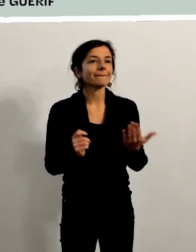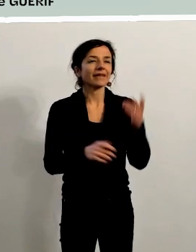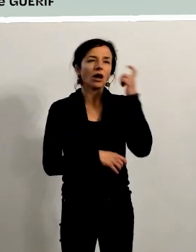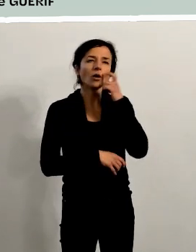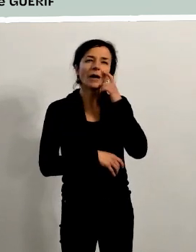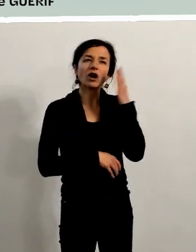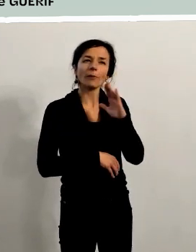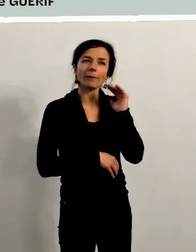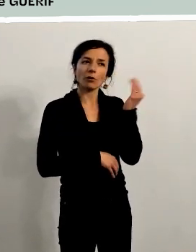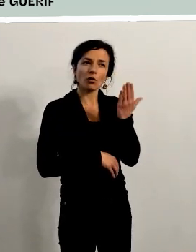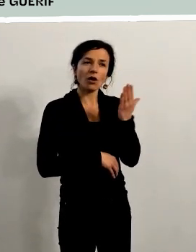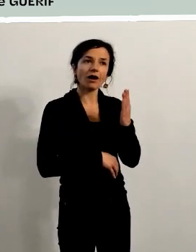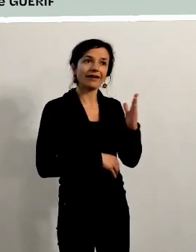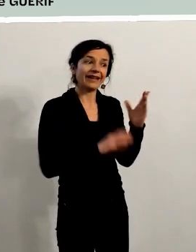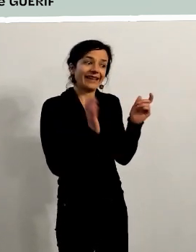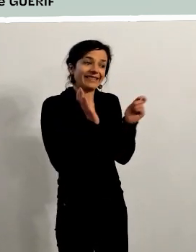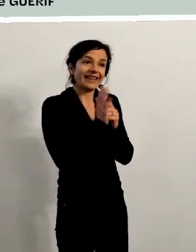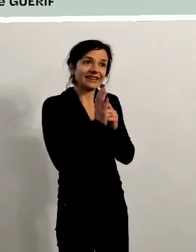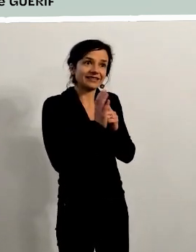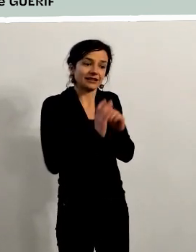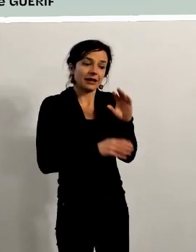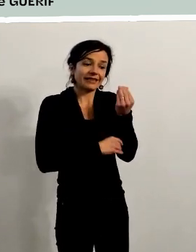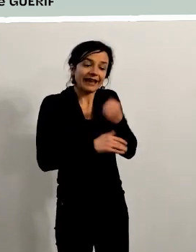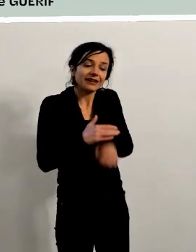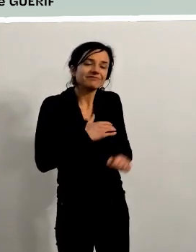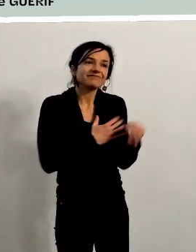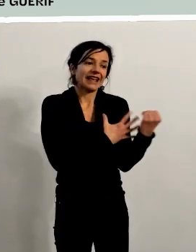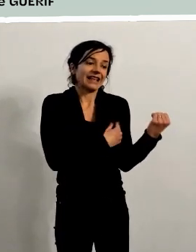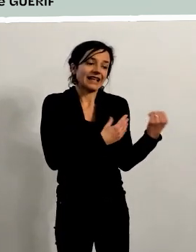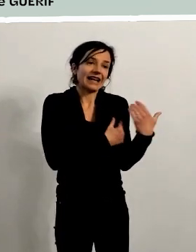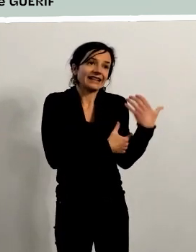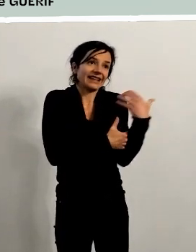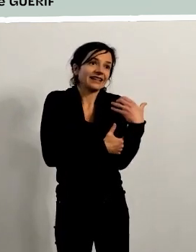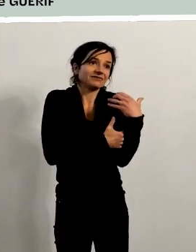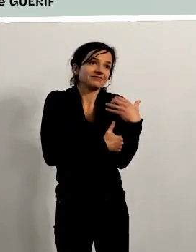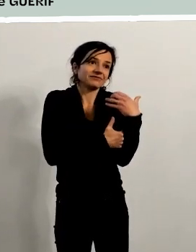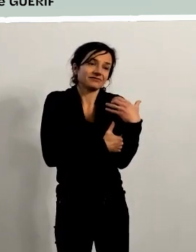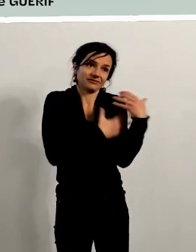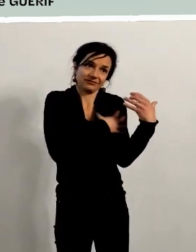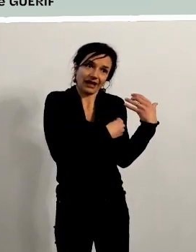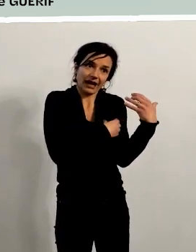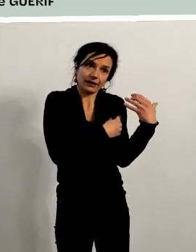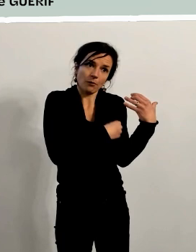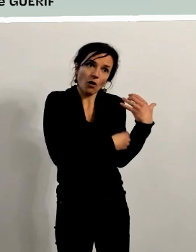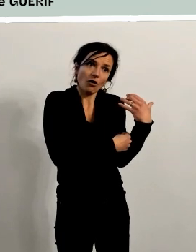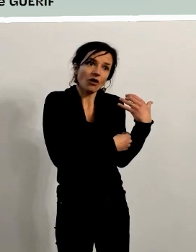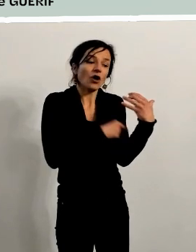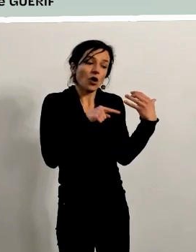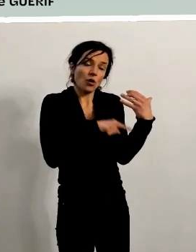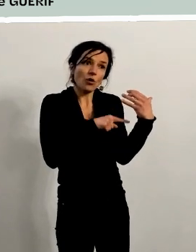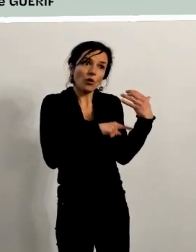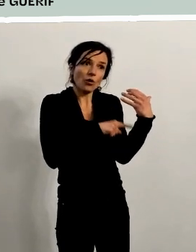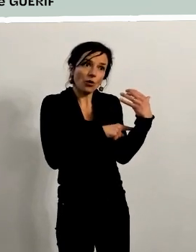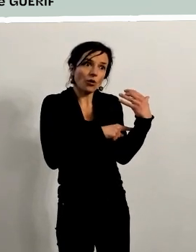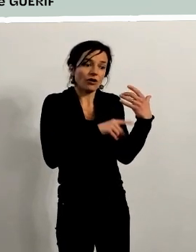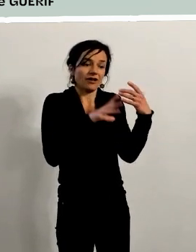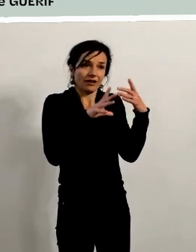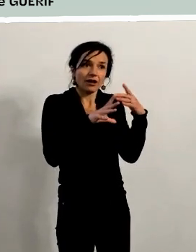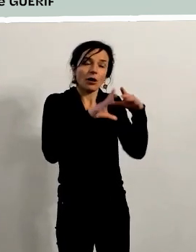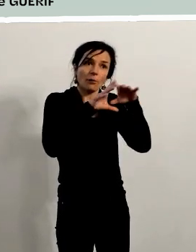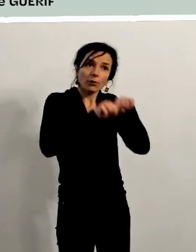bébés qui avaient été allaités au sein par leur maman, eh bien eux, leur production de spermatozoïdes était encore